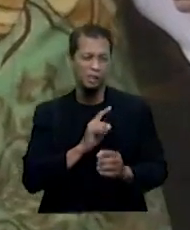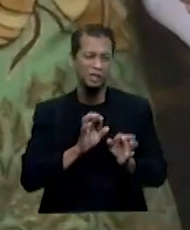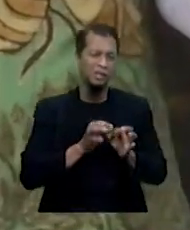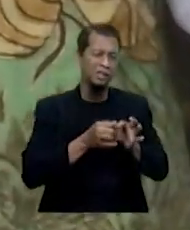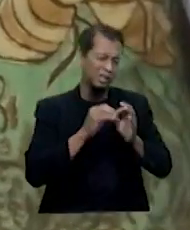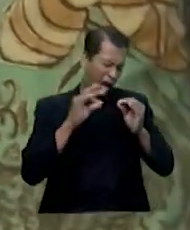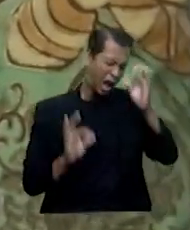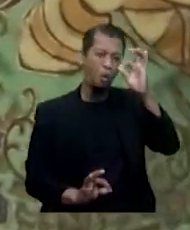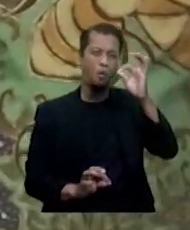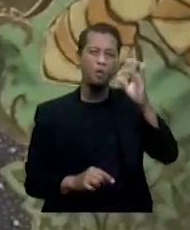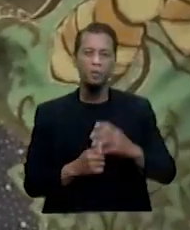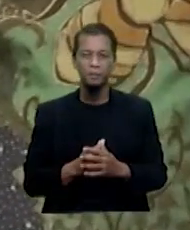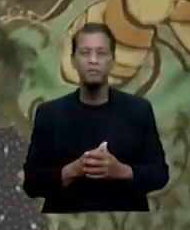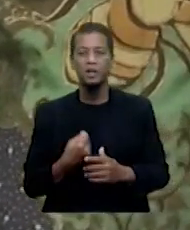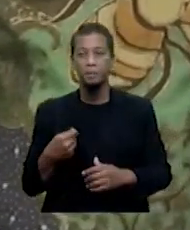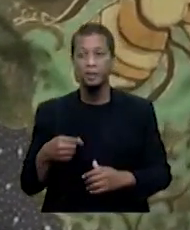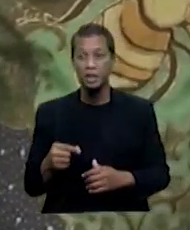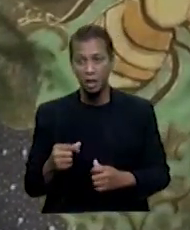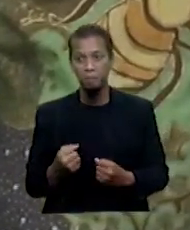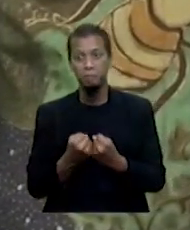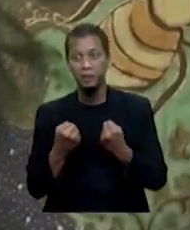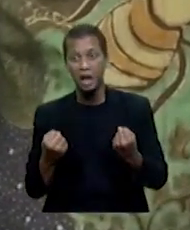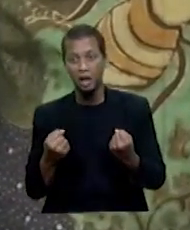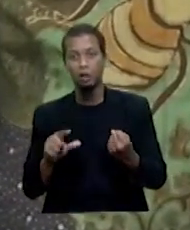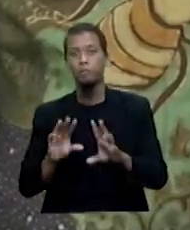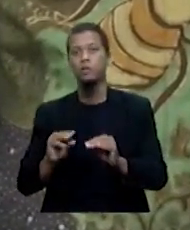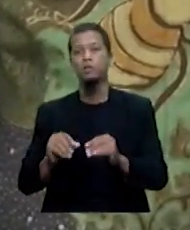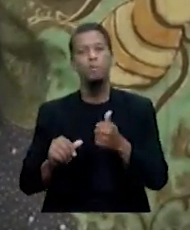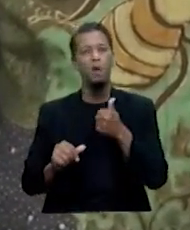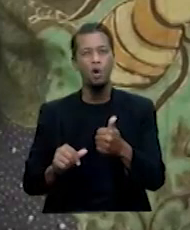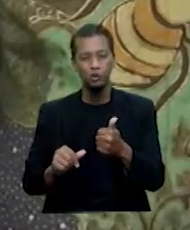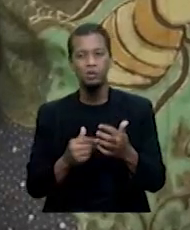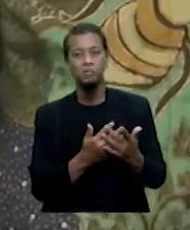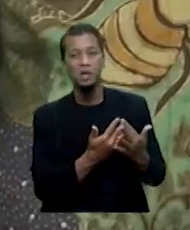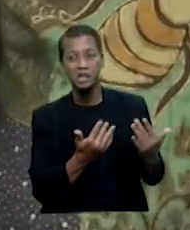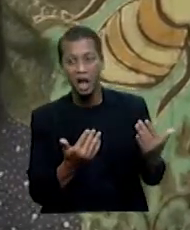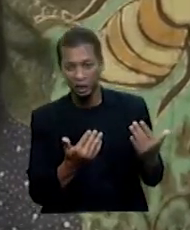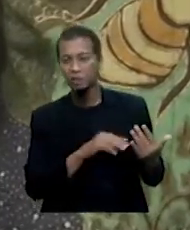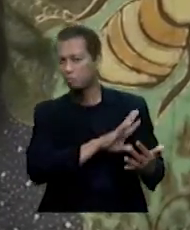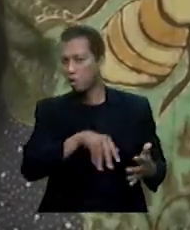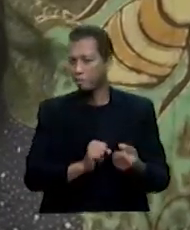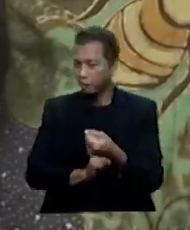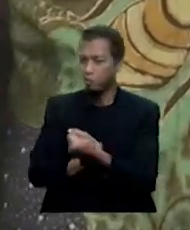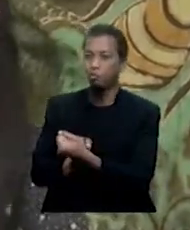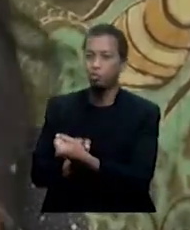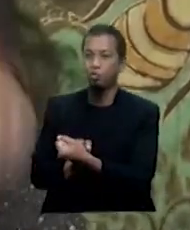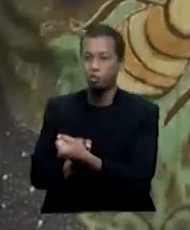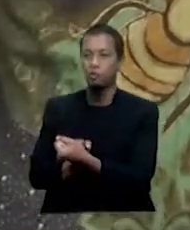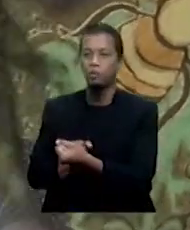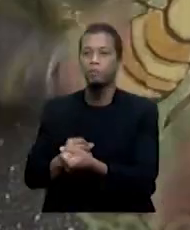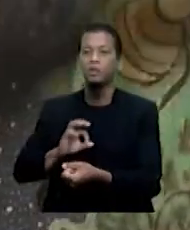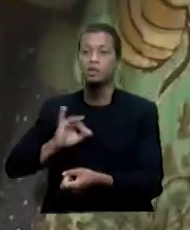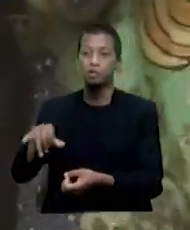Menteri Pertahanan yang dinilai baik menjadi alasan utama, kemudian disusul dengan sinyal dukungan Presiden Joko Widodo yang terus menguat. Indikator ini